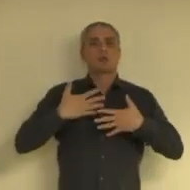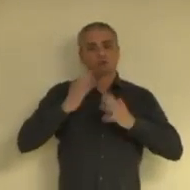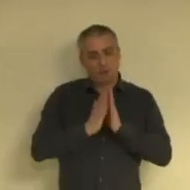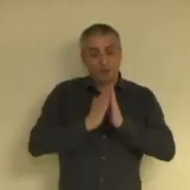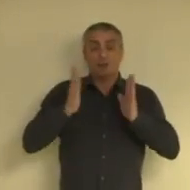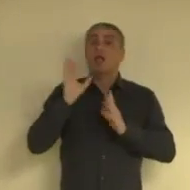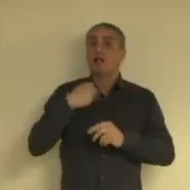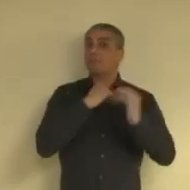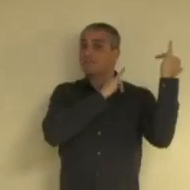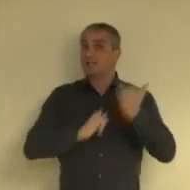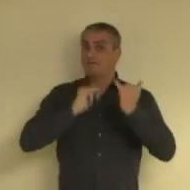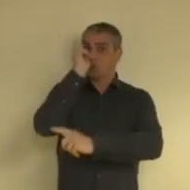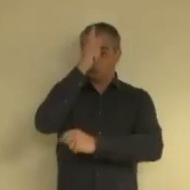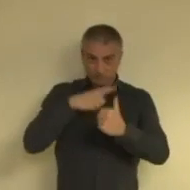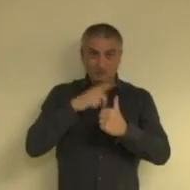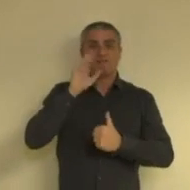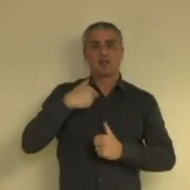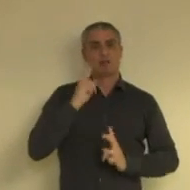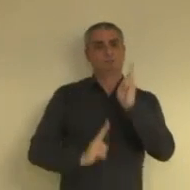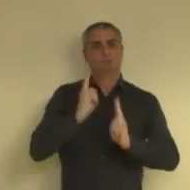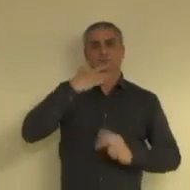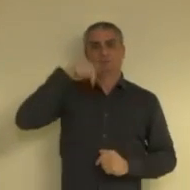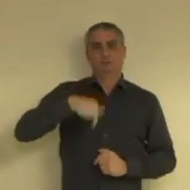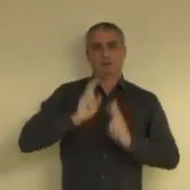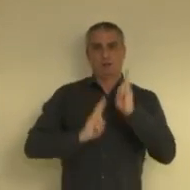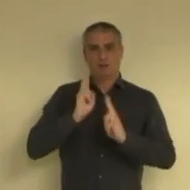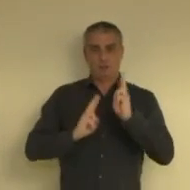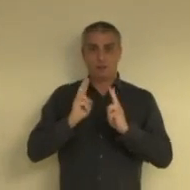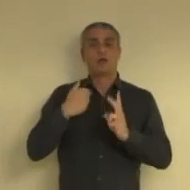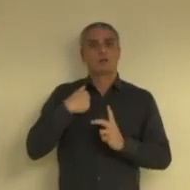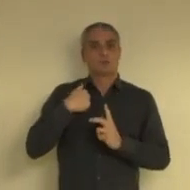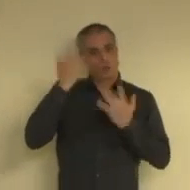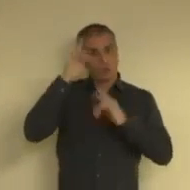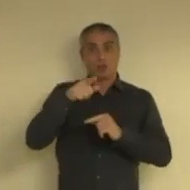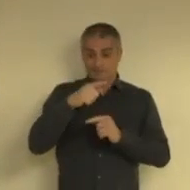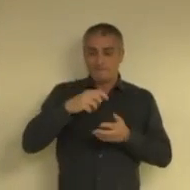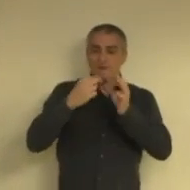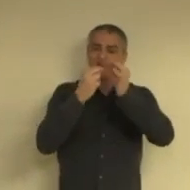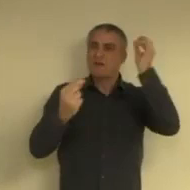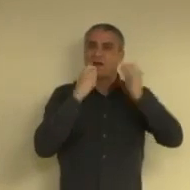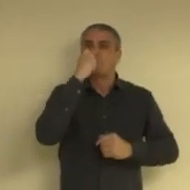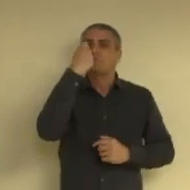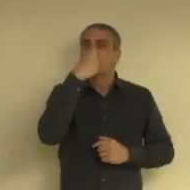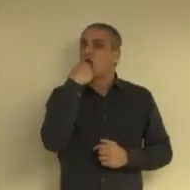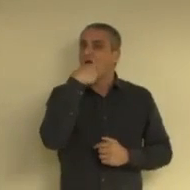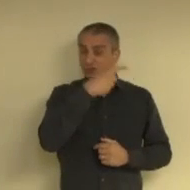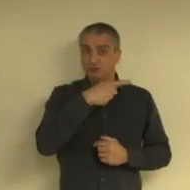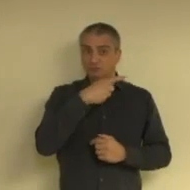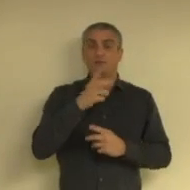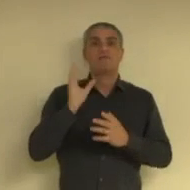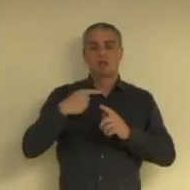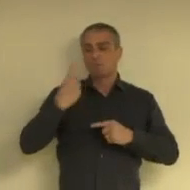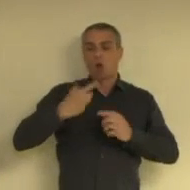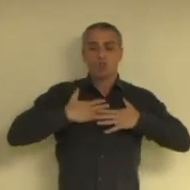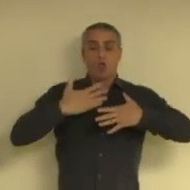ההנשמה, גם על ידי ייבוא וגם על ידי ייצור עצמי. אנחנו דואגים למטושים, לאבחון